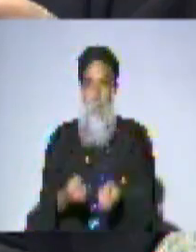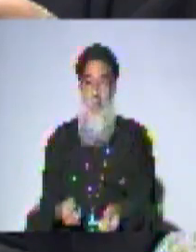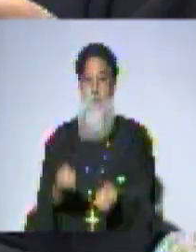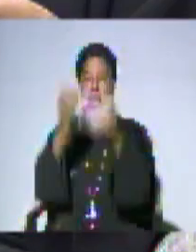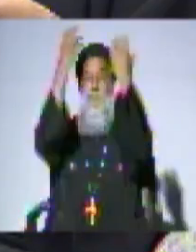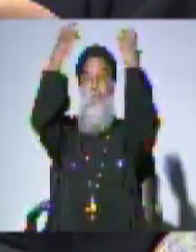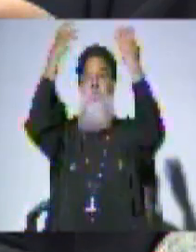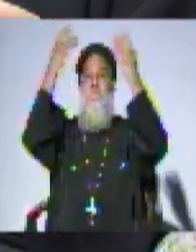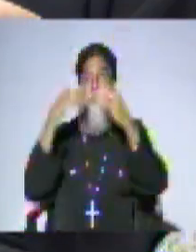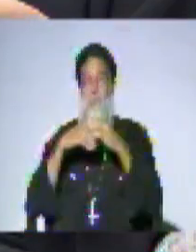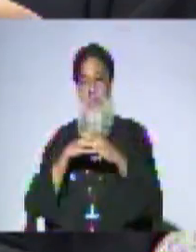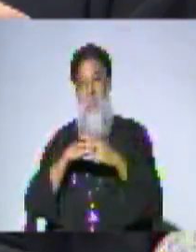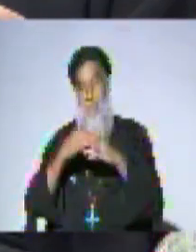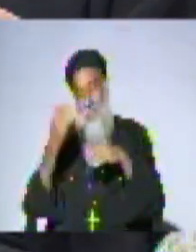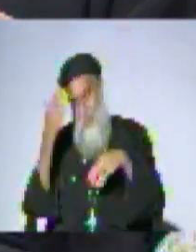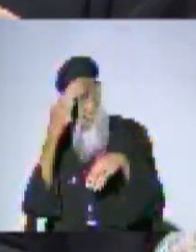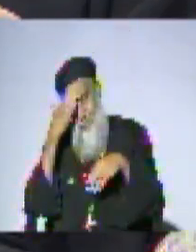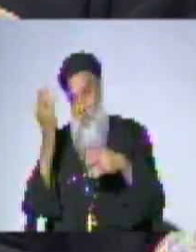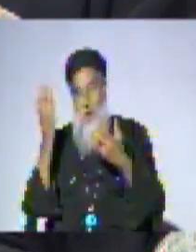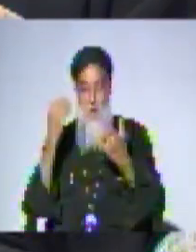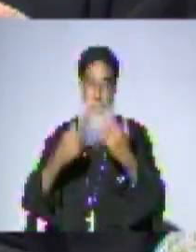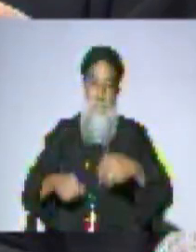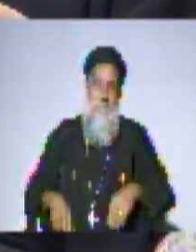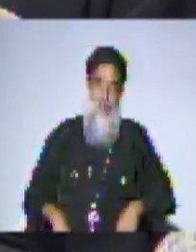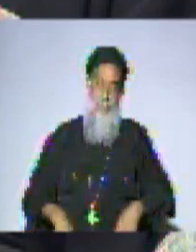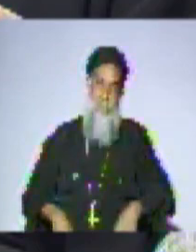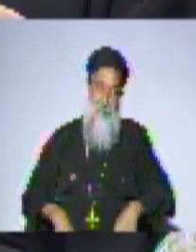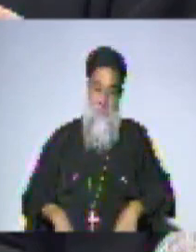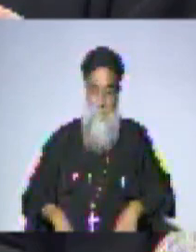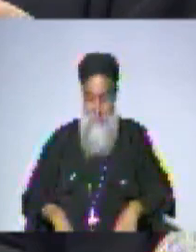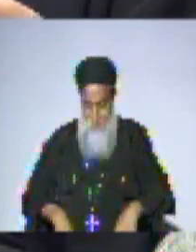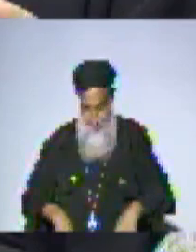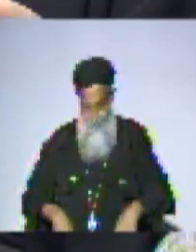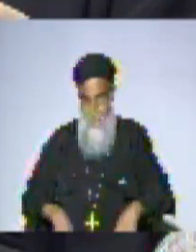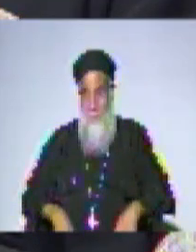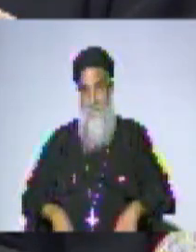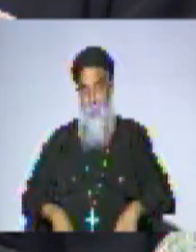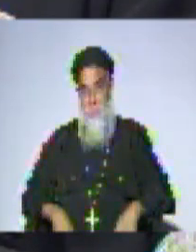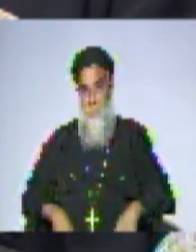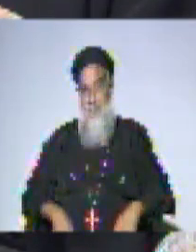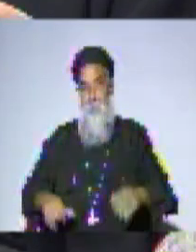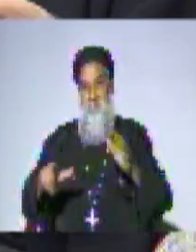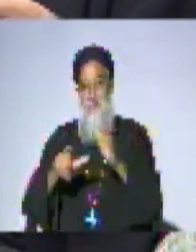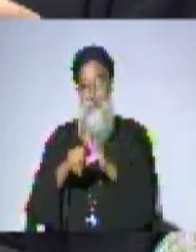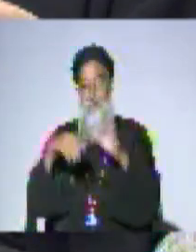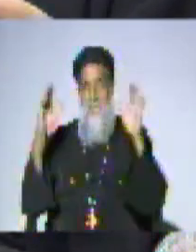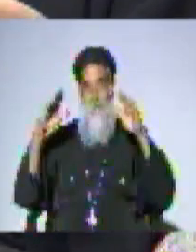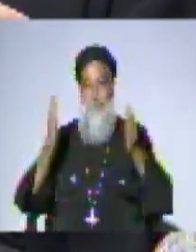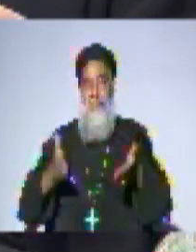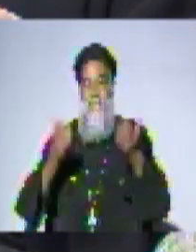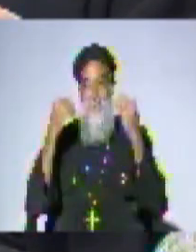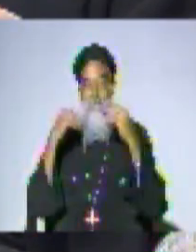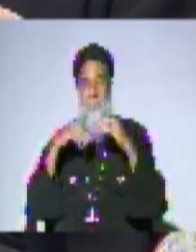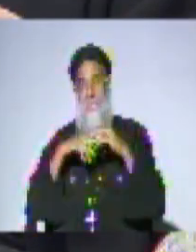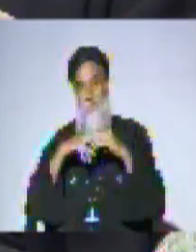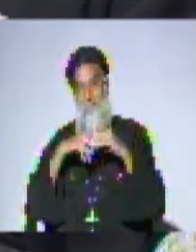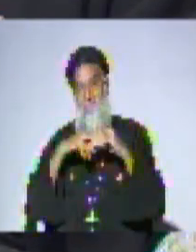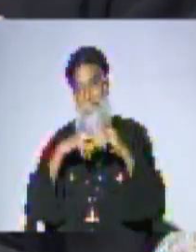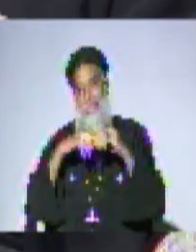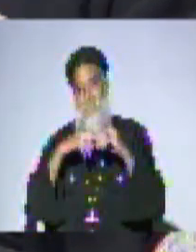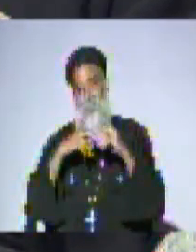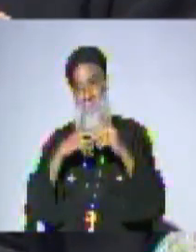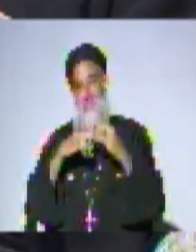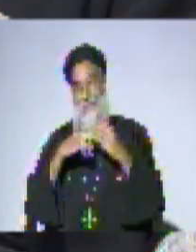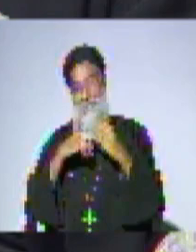عليهم. يعني طلبا للبركه يعني. بس هي خاصه بملاك الذبيحه. ولسه بقى الميه بتاعتهم جايه لهم